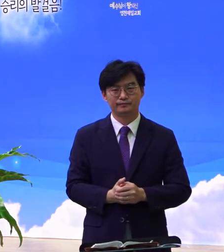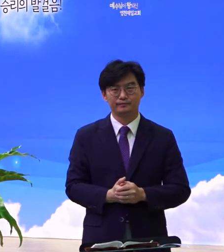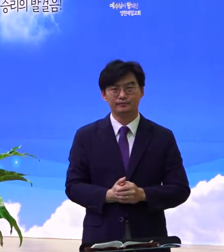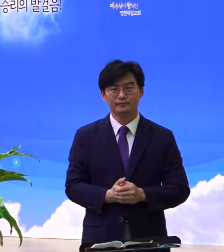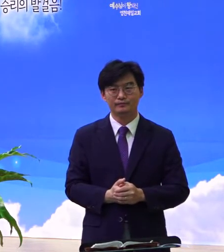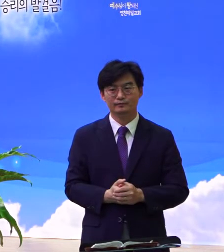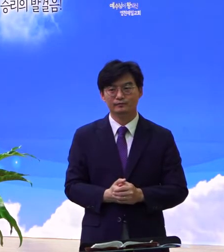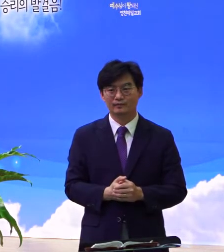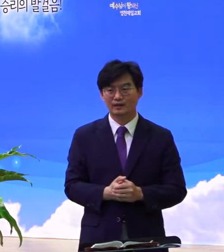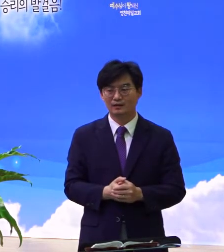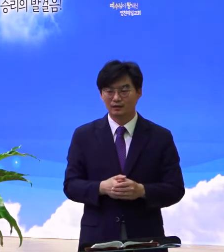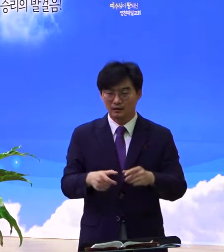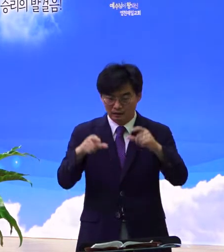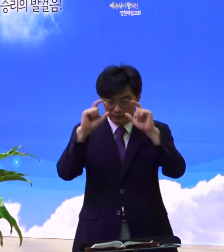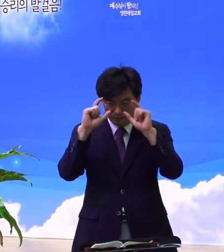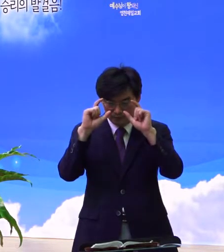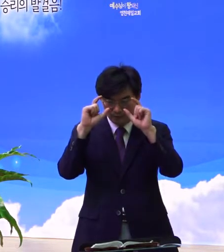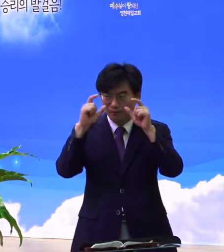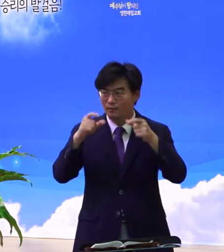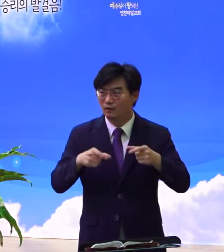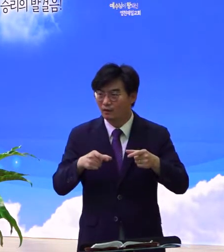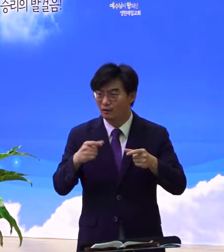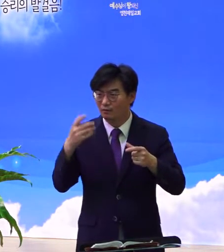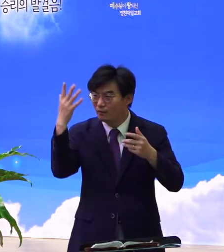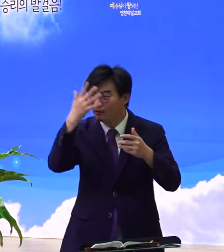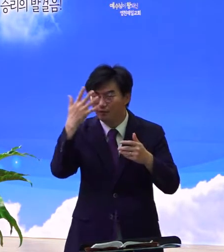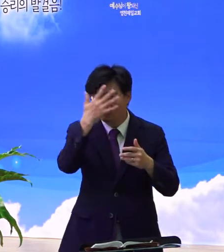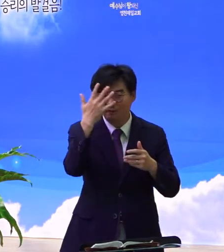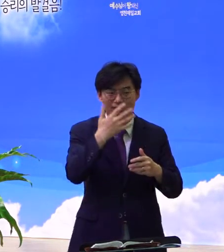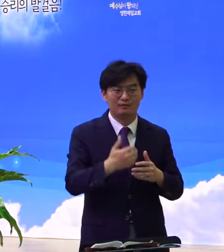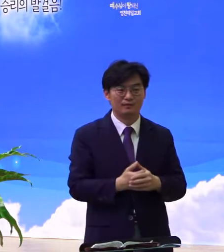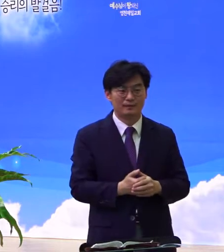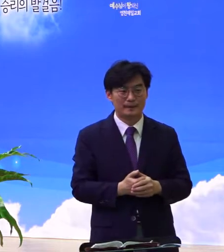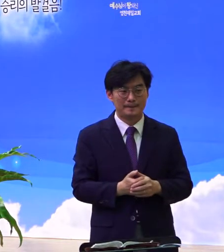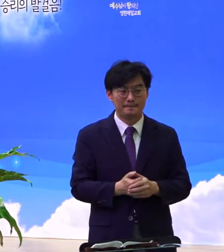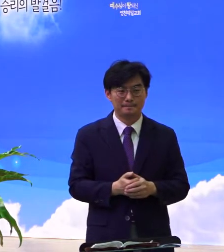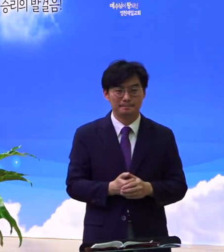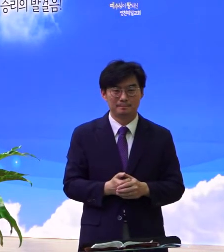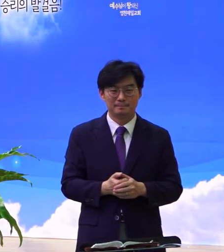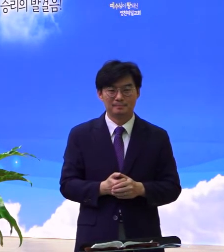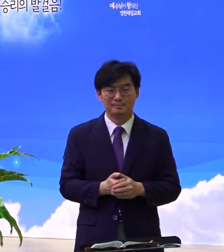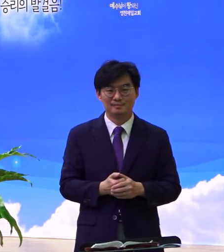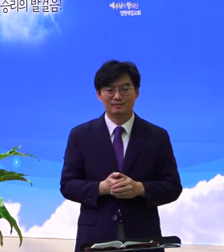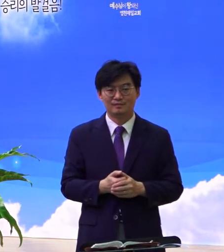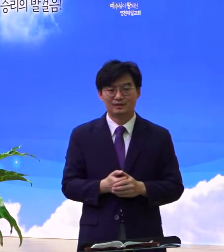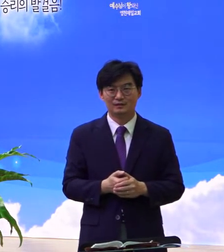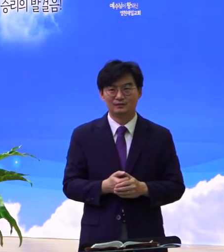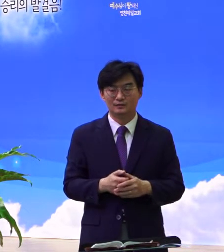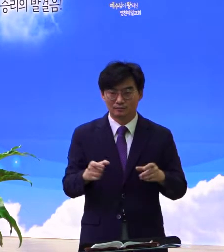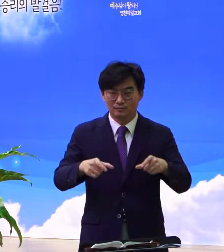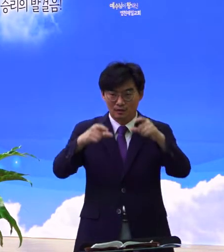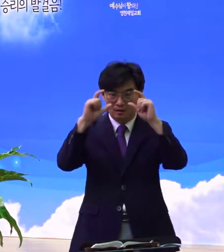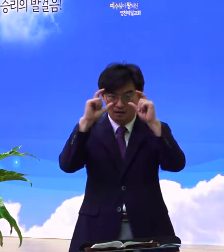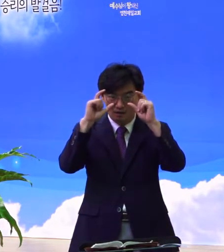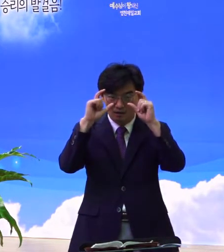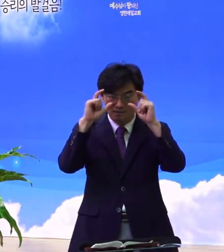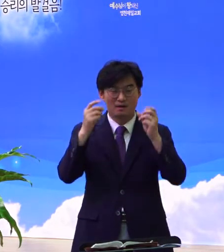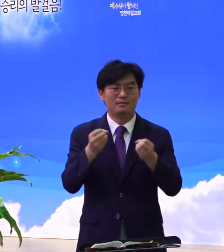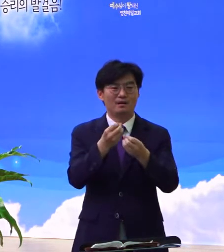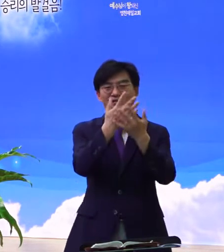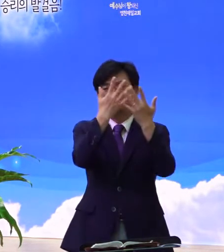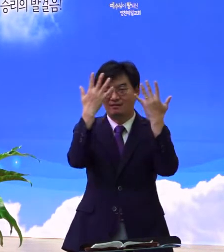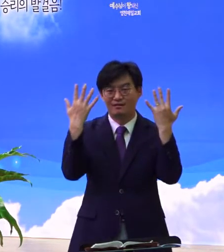안경 쓰시는 분들이 안경을 벗으면 침침하고 희미합니다. 잘 안 보입니다. 그러다가 안경을 쓰게 되면